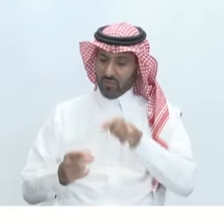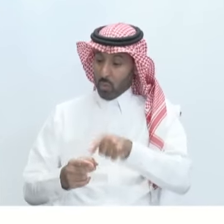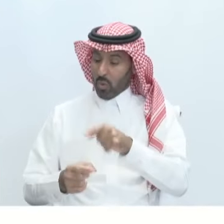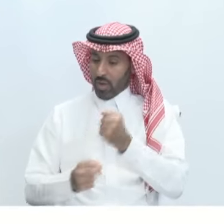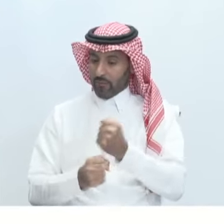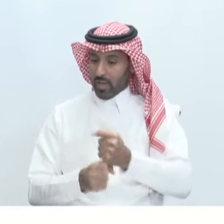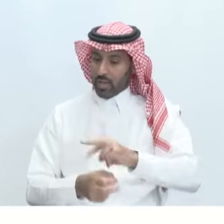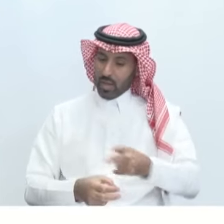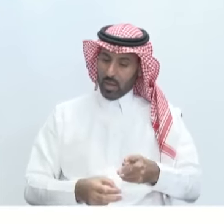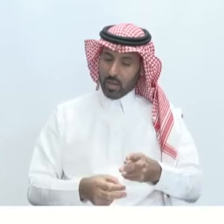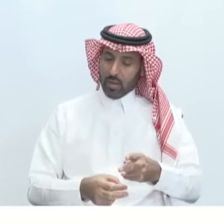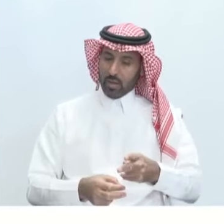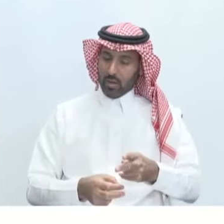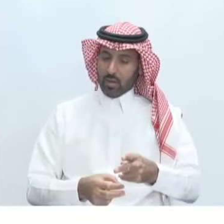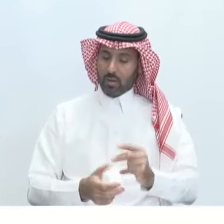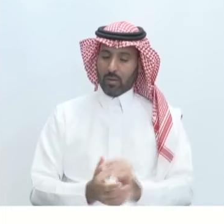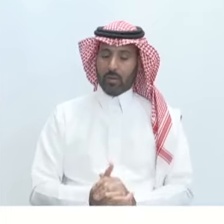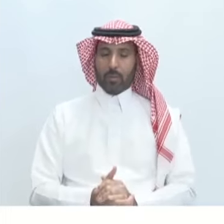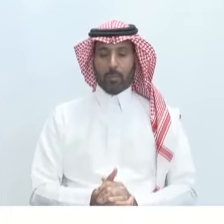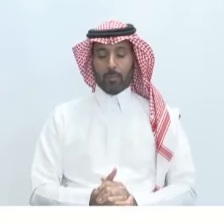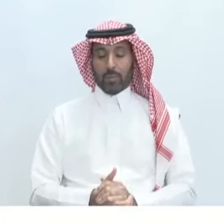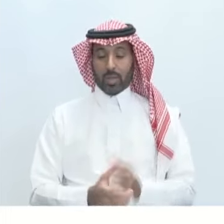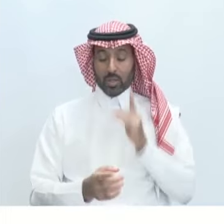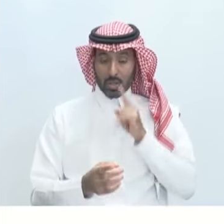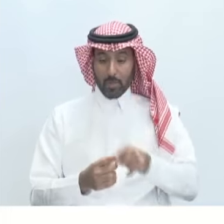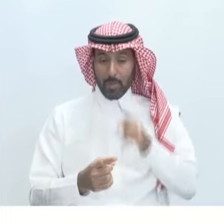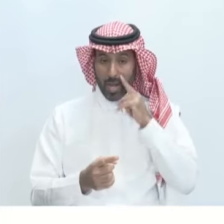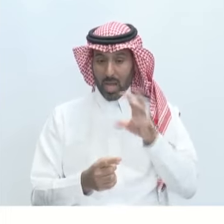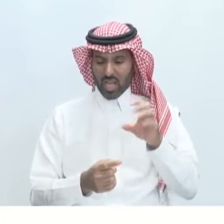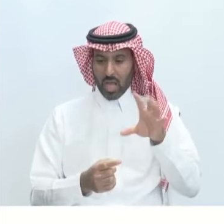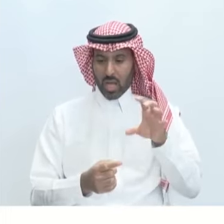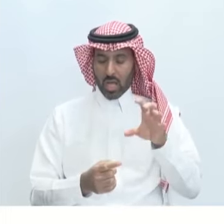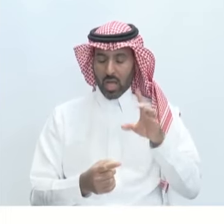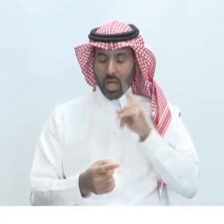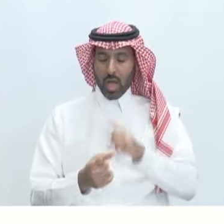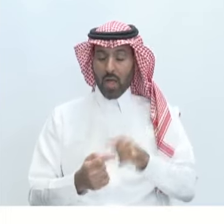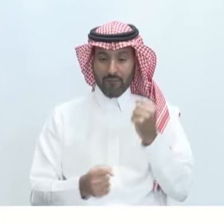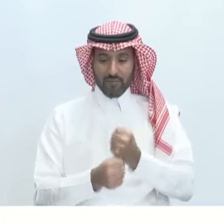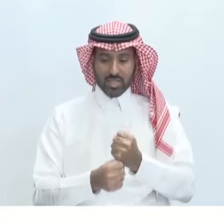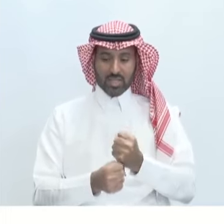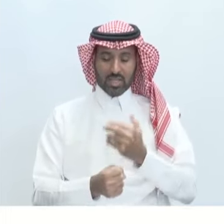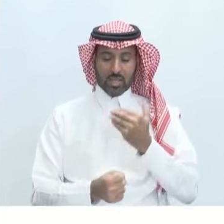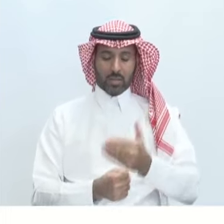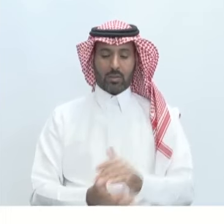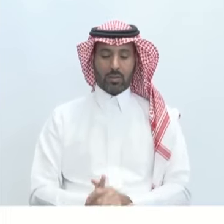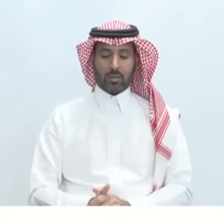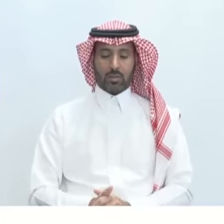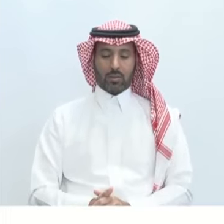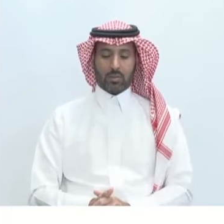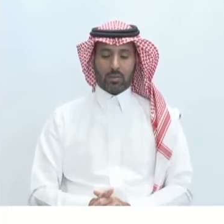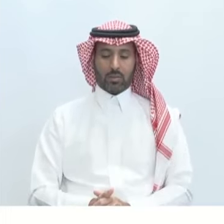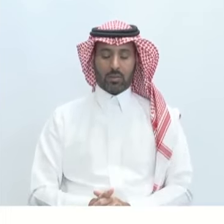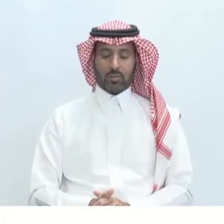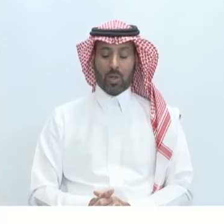دو استخدمنا لبنه ترن بريك لايت من فئه اكشن وقمنا